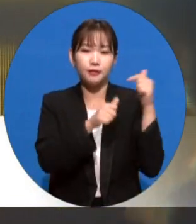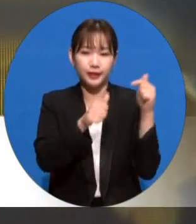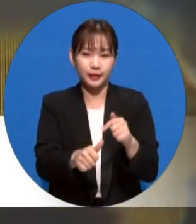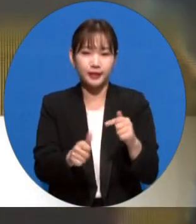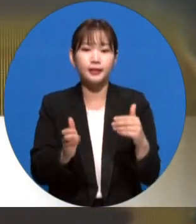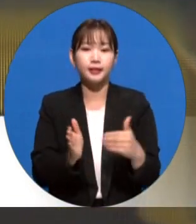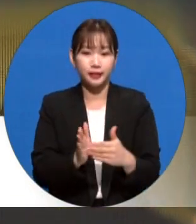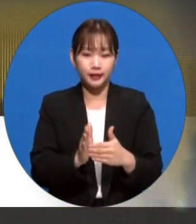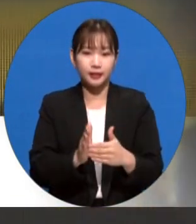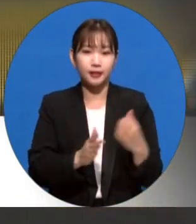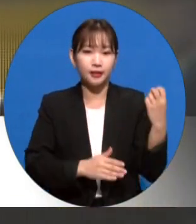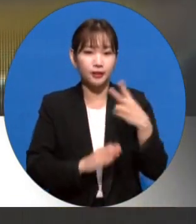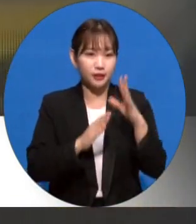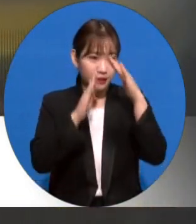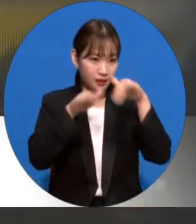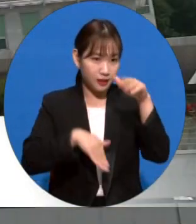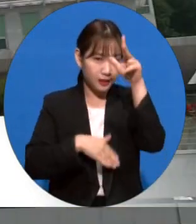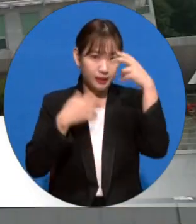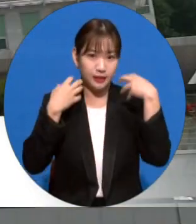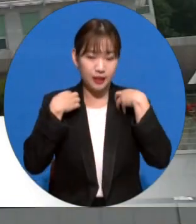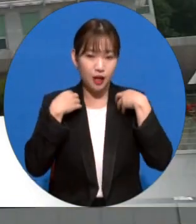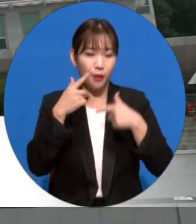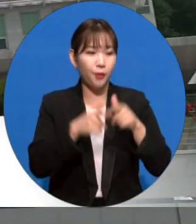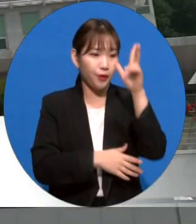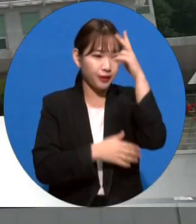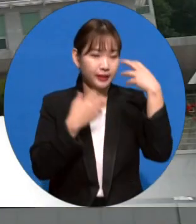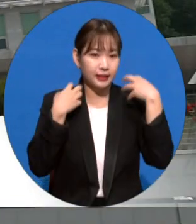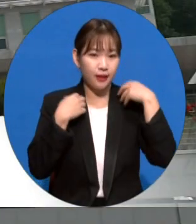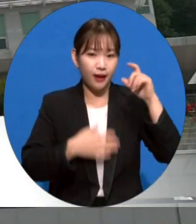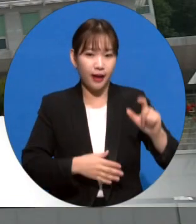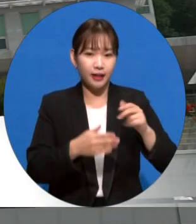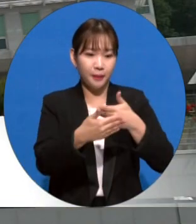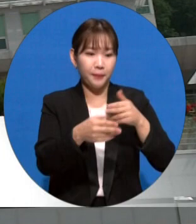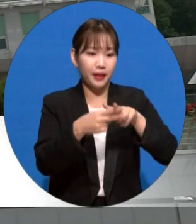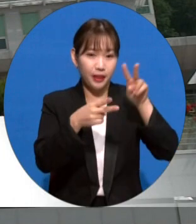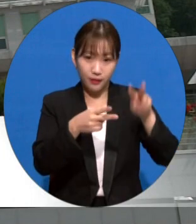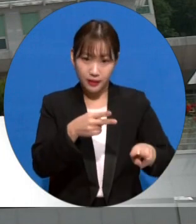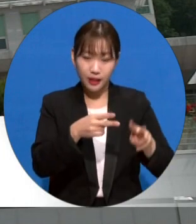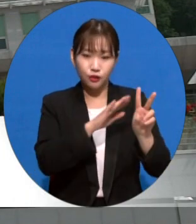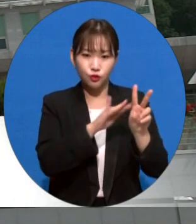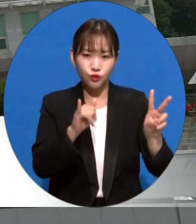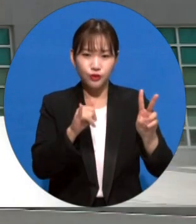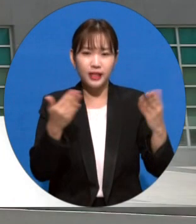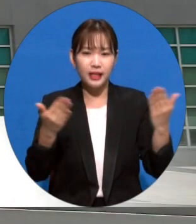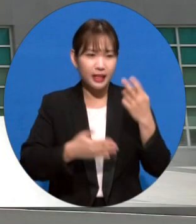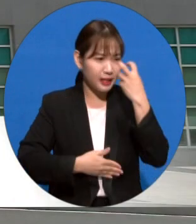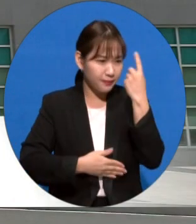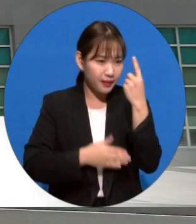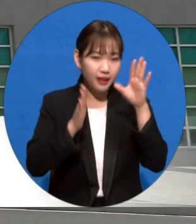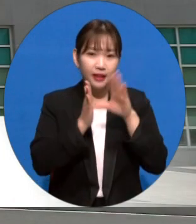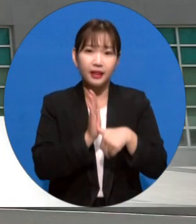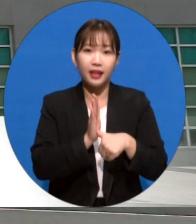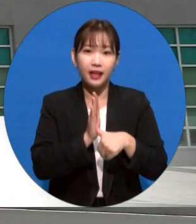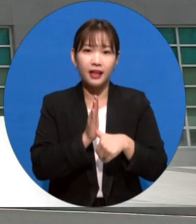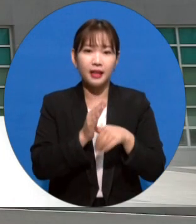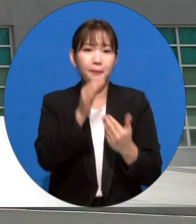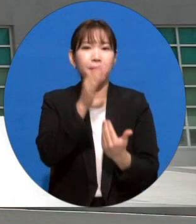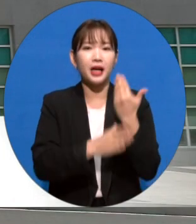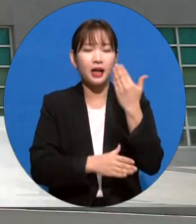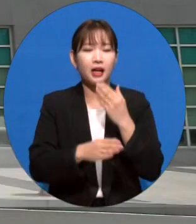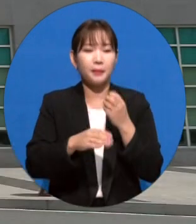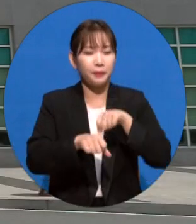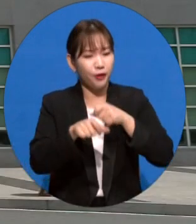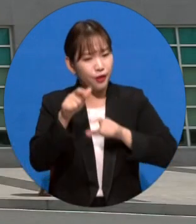지시했습니다. 한편 전남경찰청은 목포경찰서 강력반 형사들이 복무 감찰 기간에 사건을 일으켜